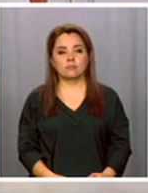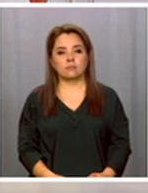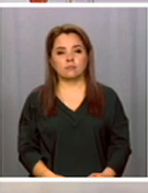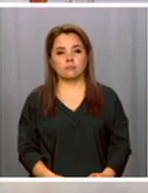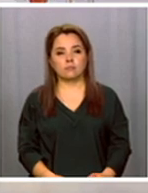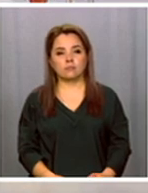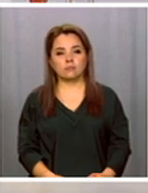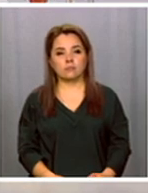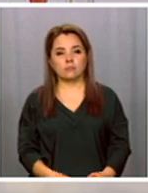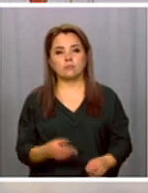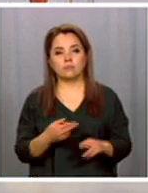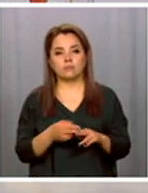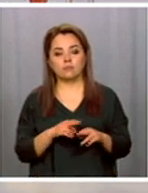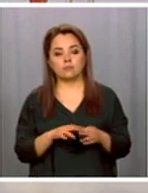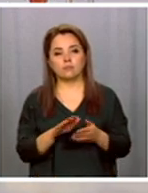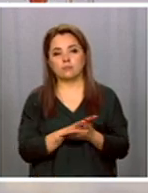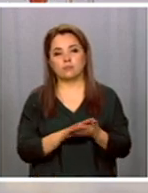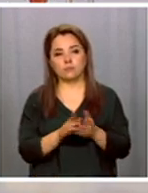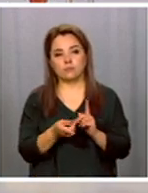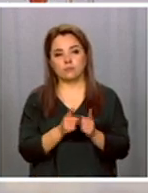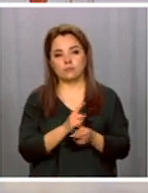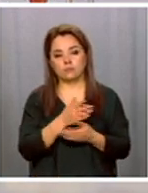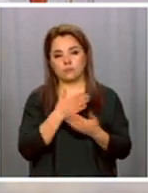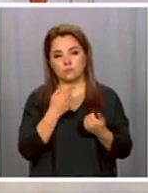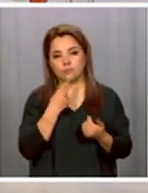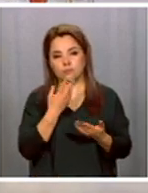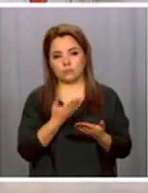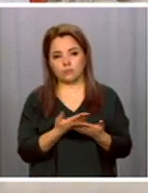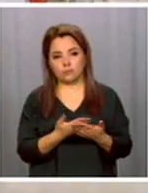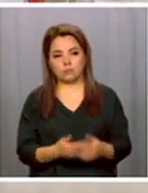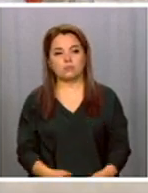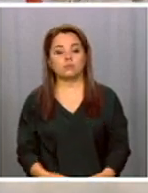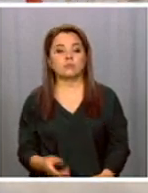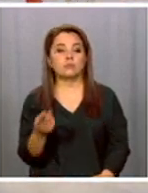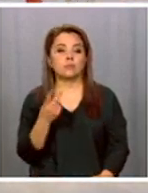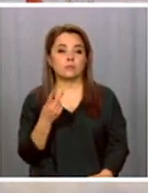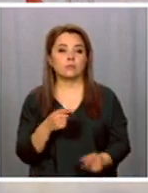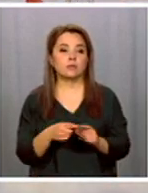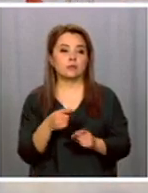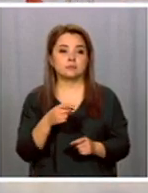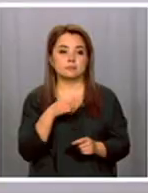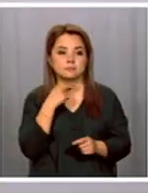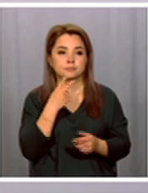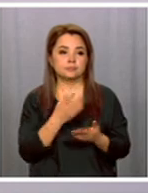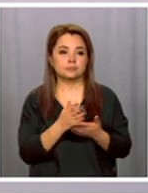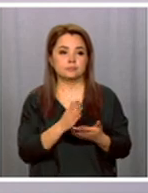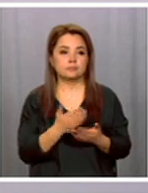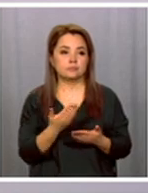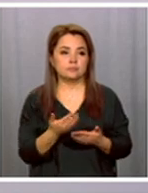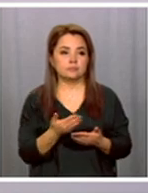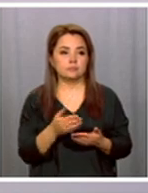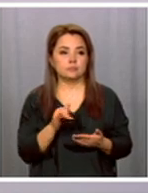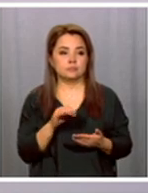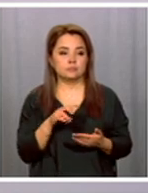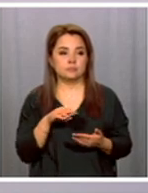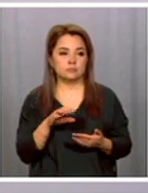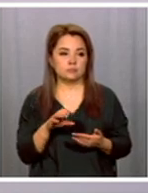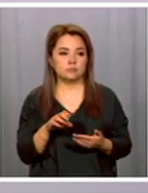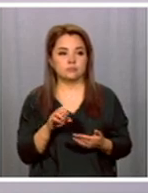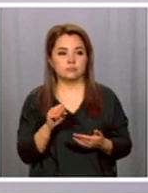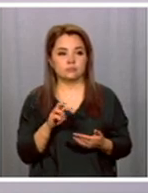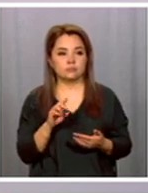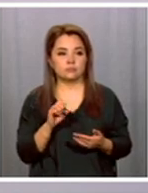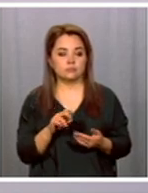Байқағандарыңыздай, бұл жерде ешқандай өзгеріс болған жоқ. Екінші сынауыққа лакмус немесе әмбебап